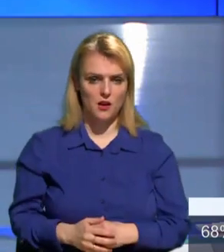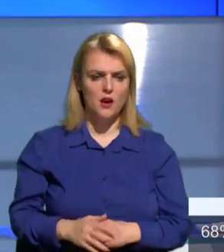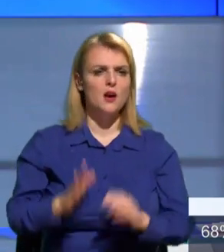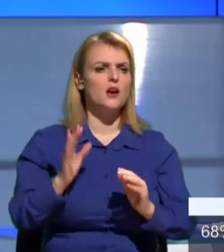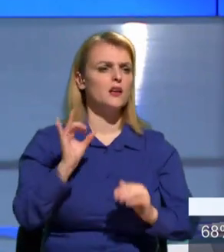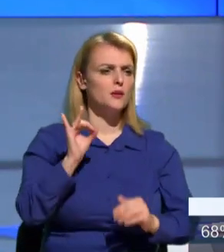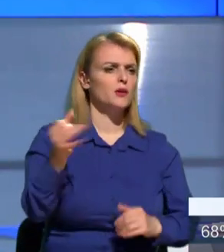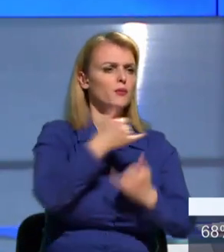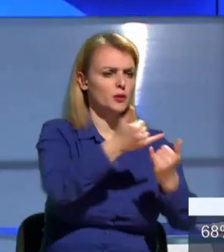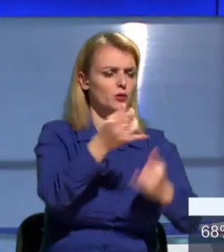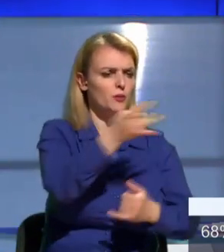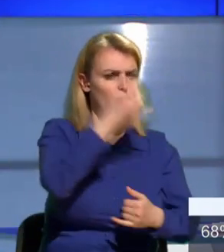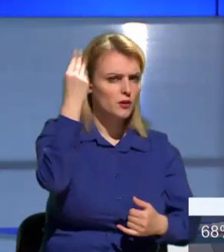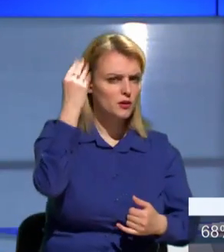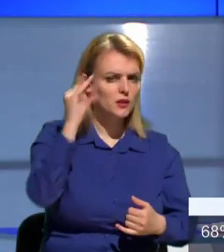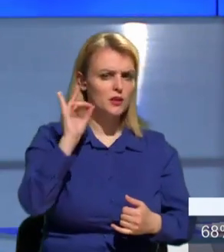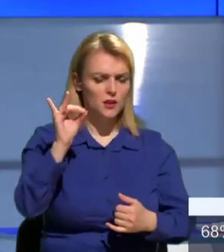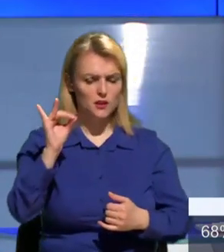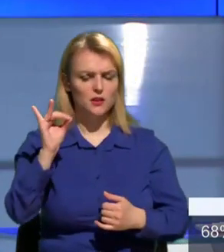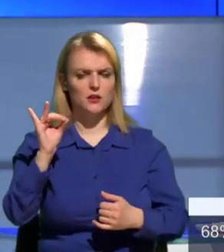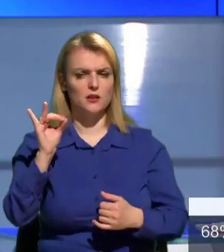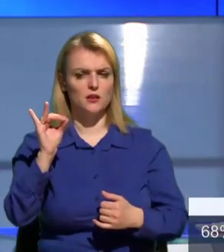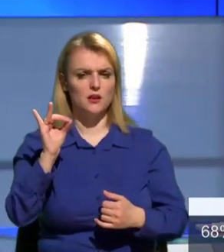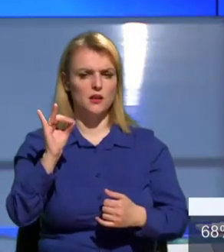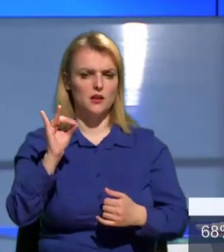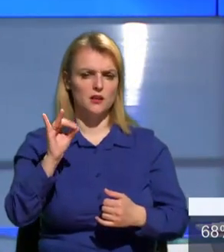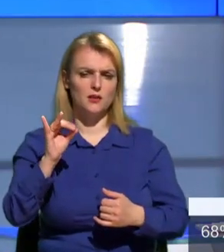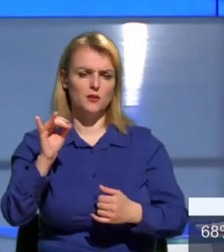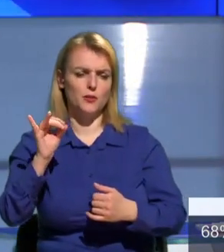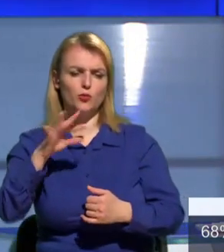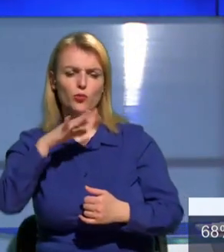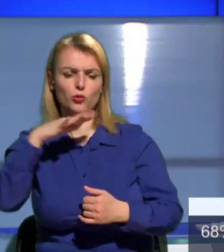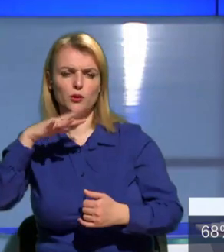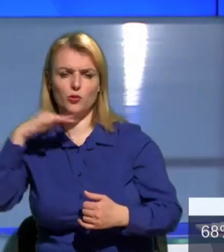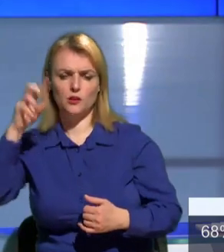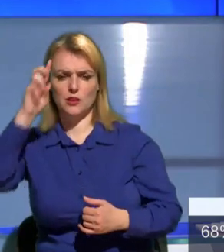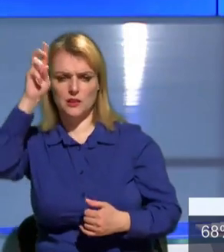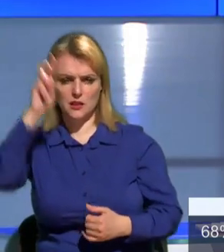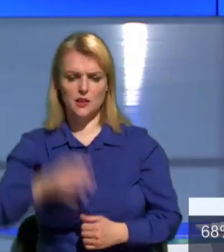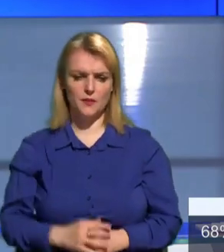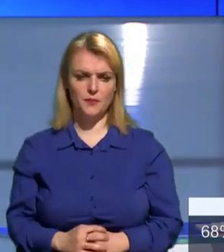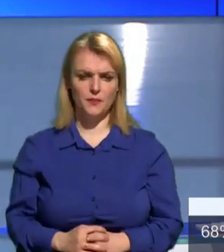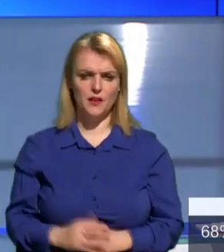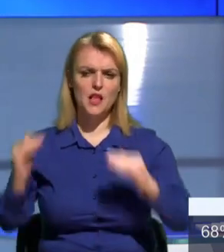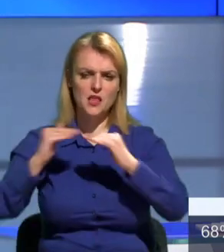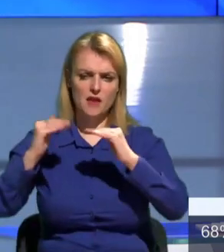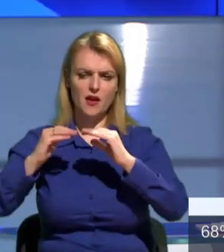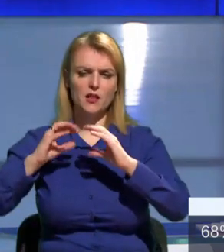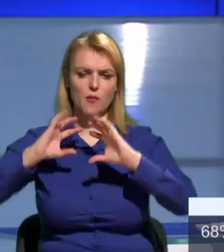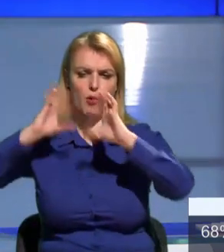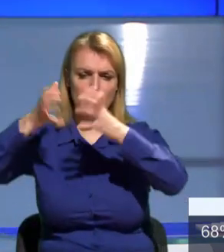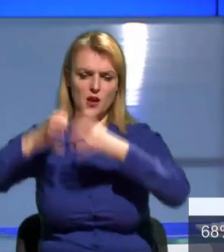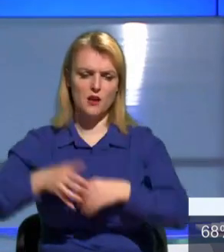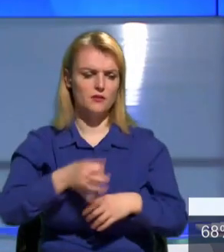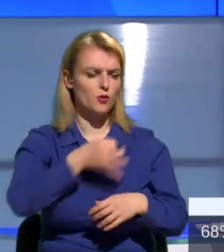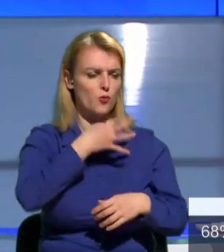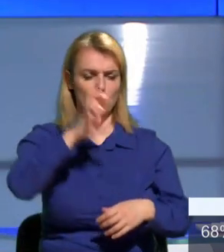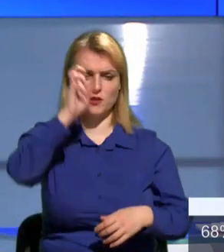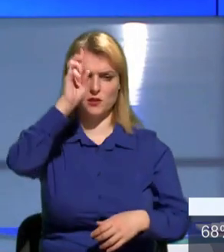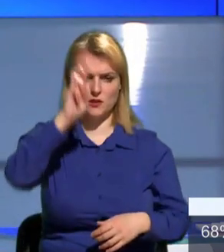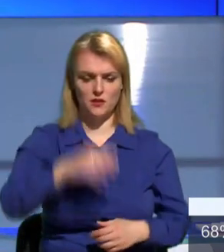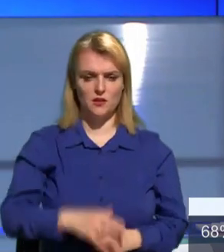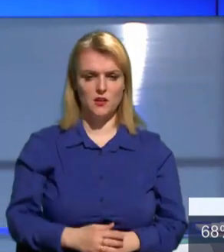Moldova și pentru cei mare majoritate economiilor, nu doar din regiune, dar mondiale. Orice care țară.